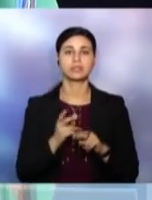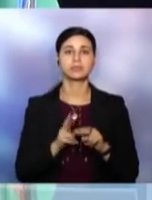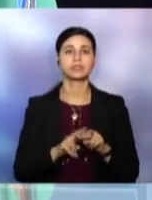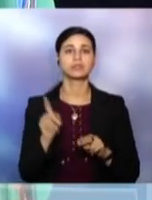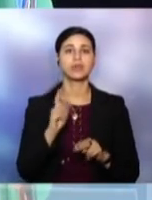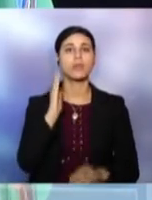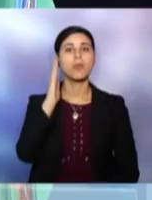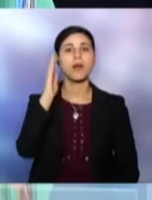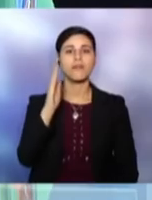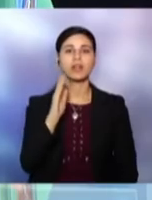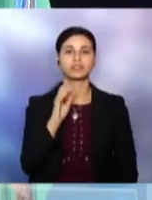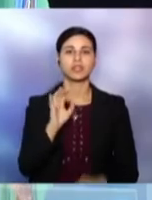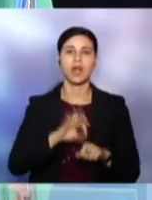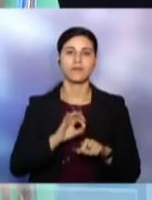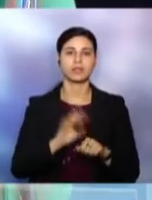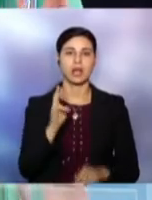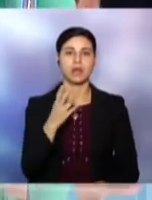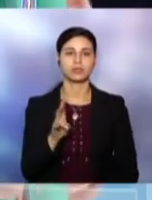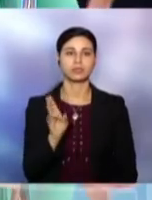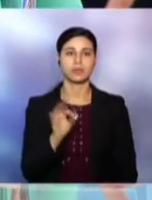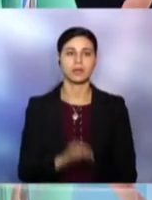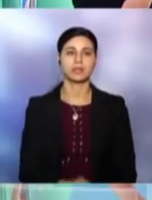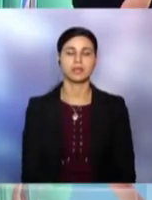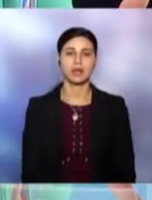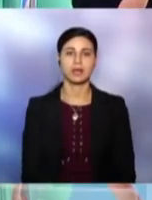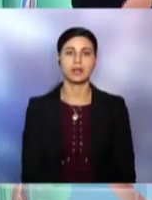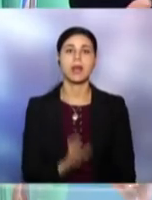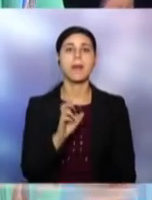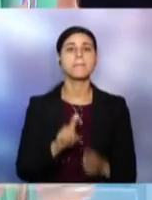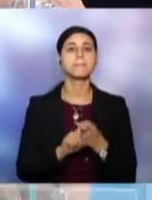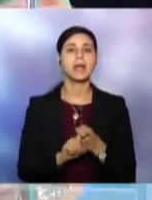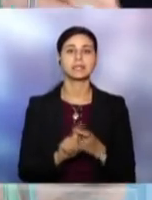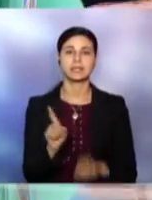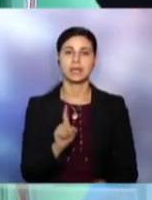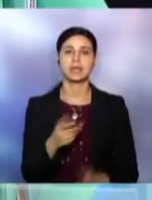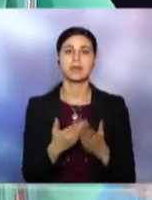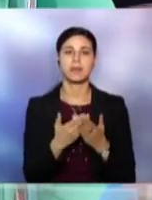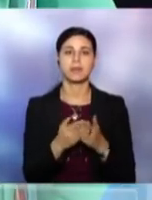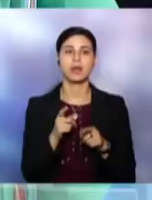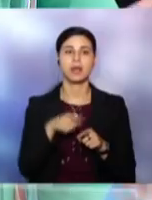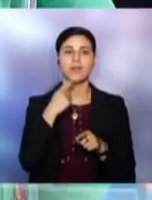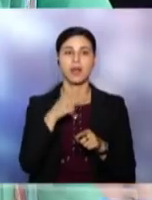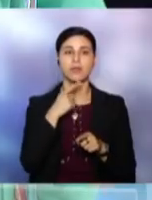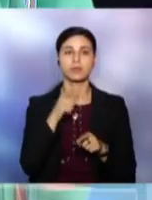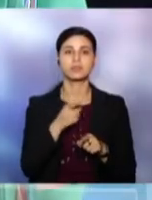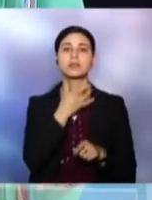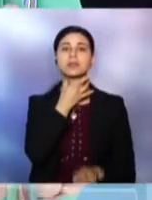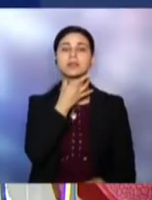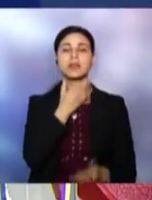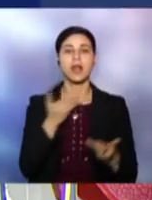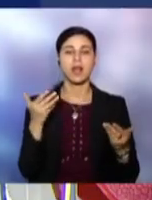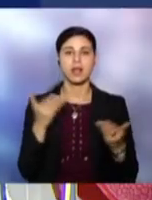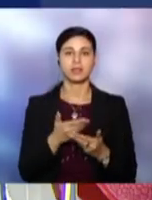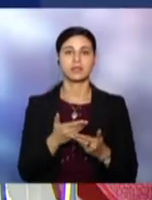იმისთვის, რომ მომავალში აღარ გახდეს ავად. მაგრამ ბაქტერიული ინფექცია არ არის. ეხლა თუ აქ არის საუბარი ანგინაზე, რომელიც მიდის